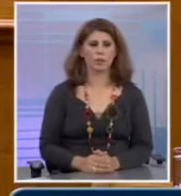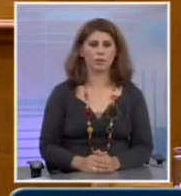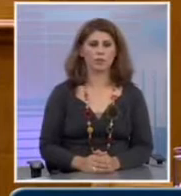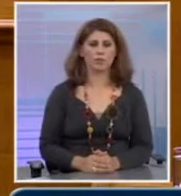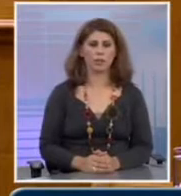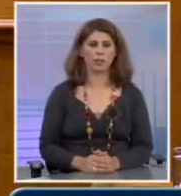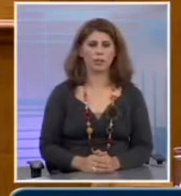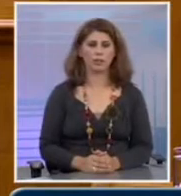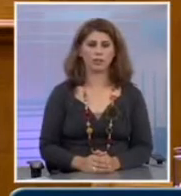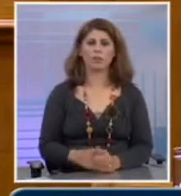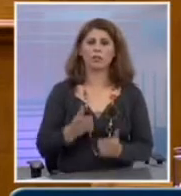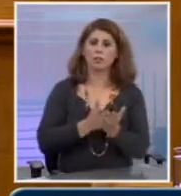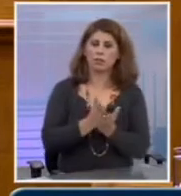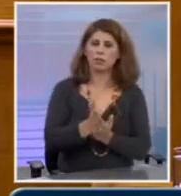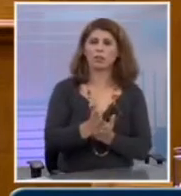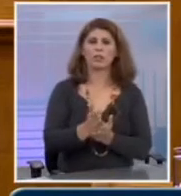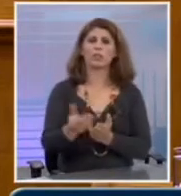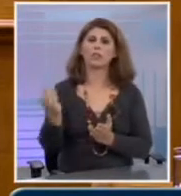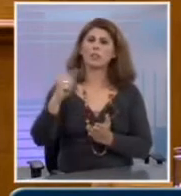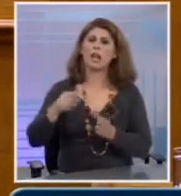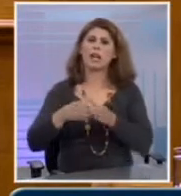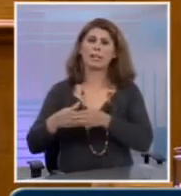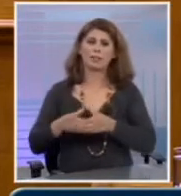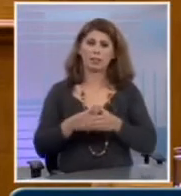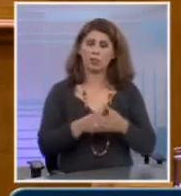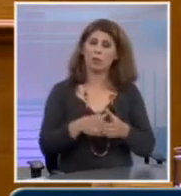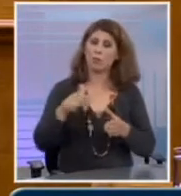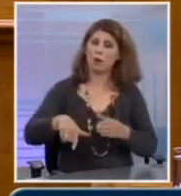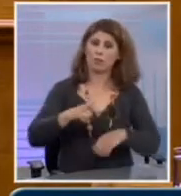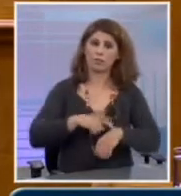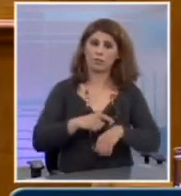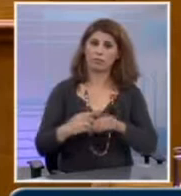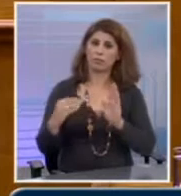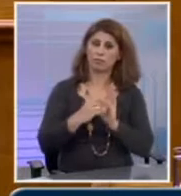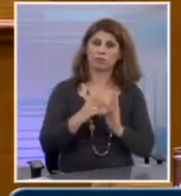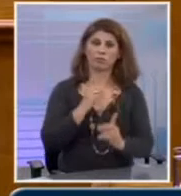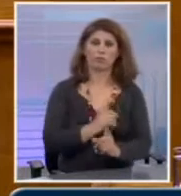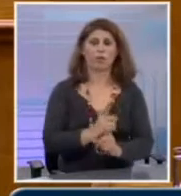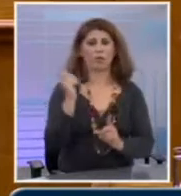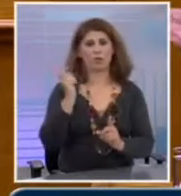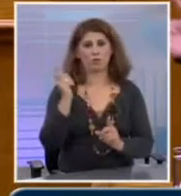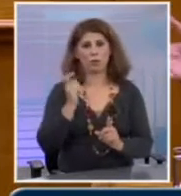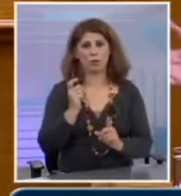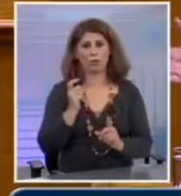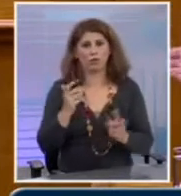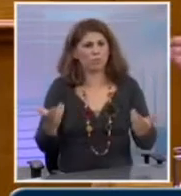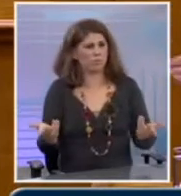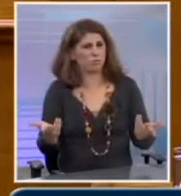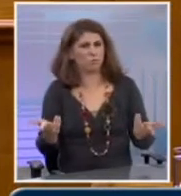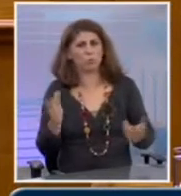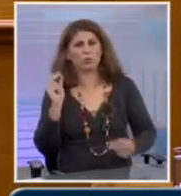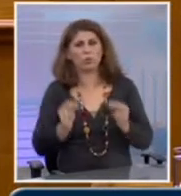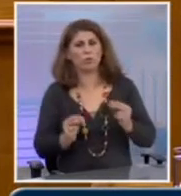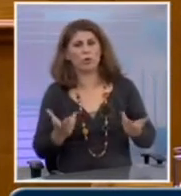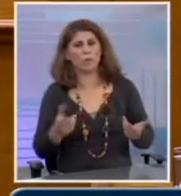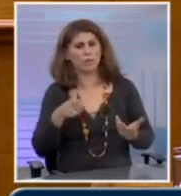άλλες δικαιοσύνη, στις άλλες κατηγορίες που αυτή τη στιγμή εντάσσονται στα ειδικά μισθολόγια. Πού βρίσκεται το πρόβλημα